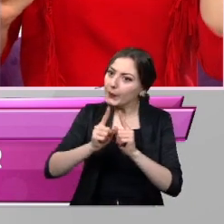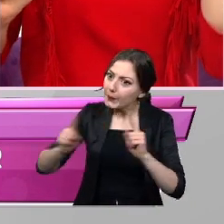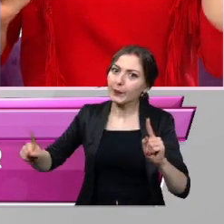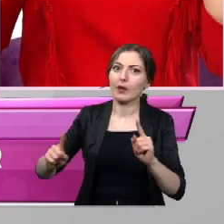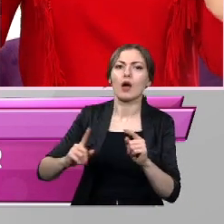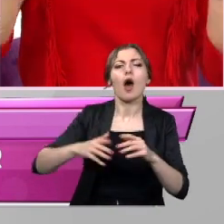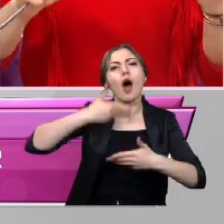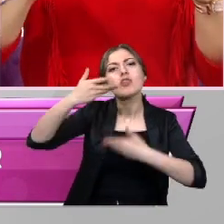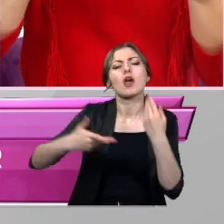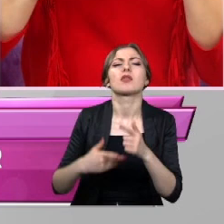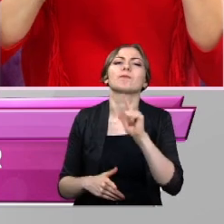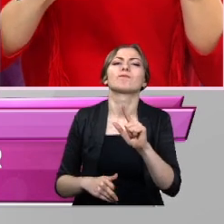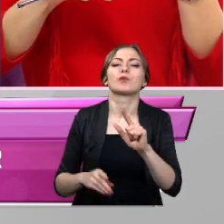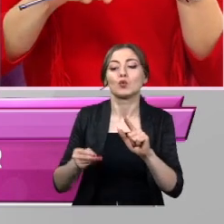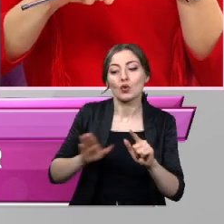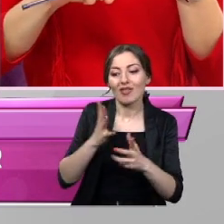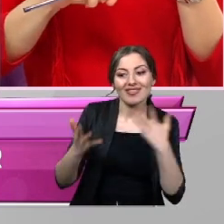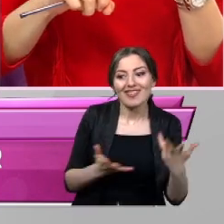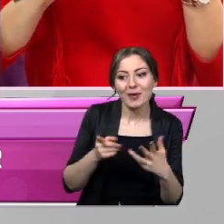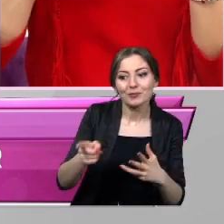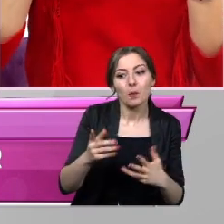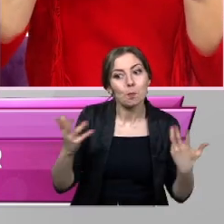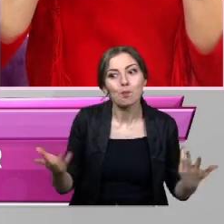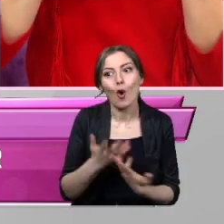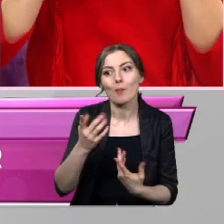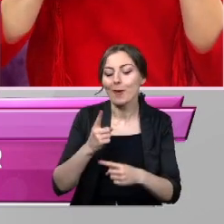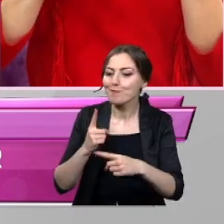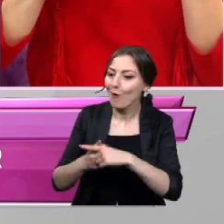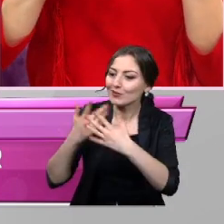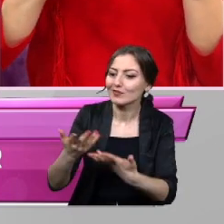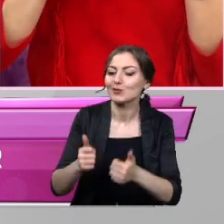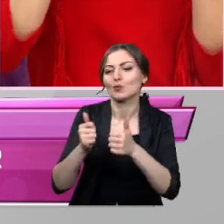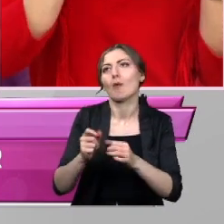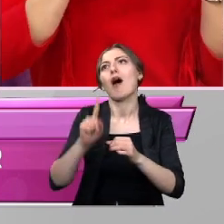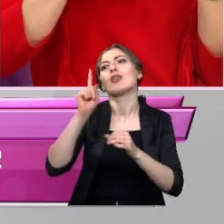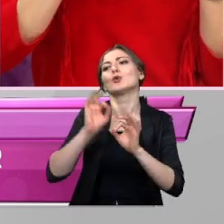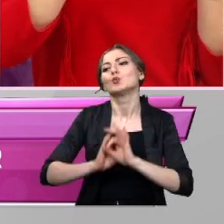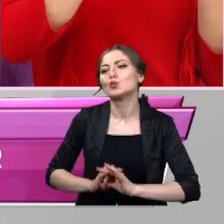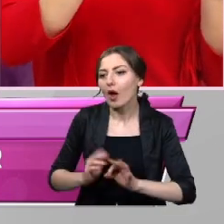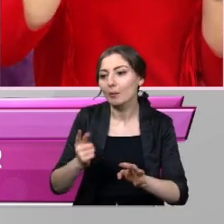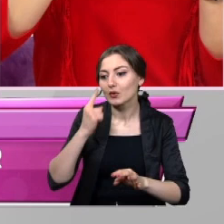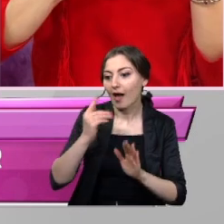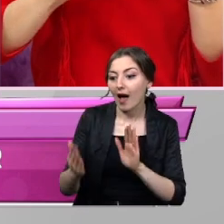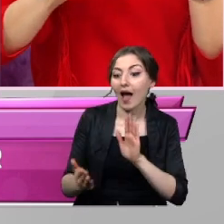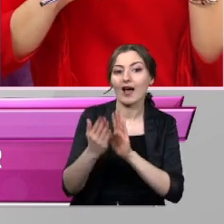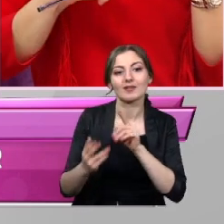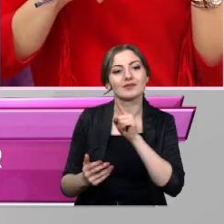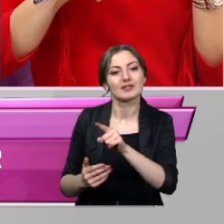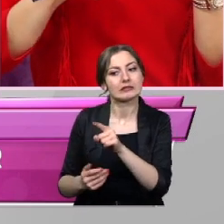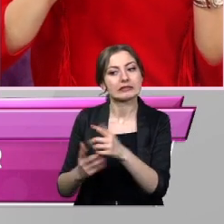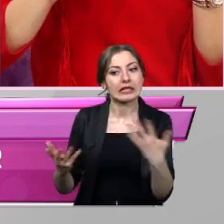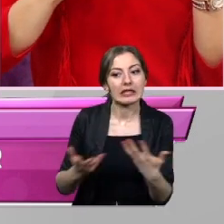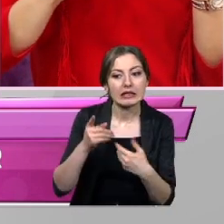doğru yöntem çocuğumuzu iyi davranışları için bol bol takdir edeceğiz iyi davranışını gördüğümüzde hemen gözünüze çarpacak ve ona